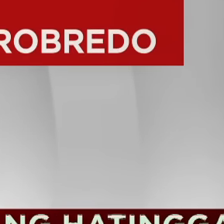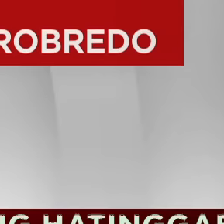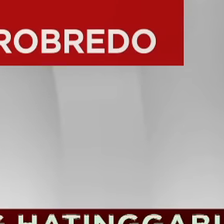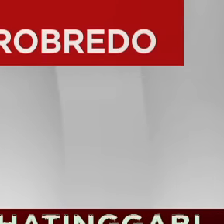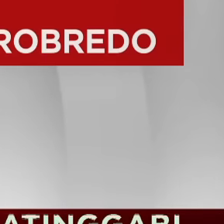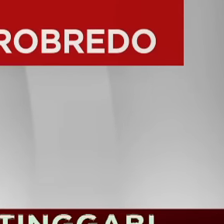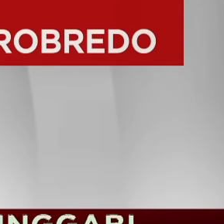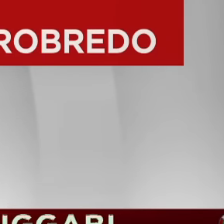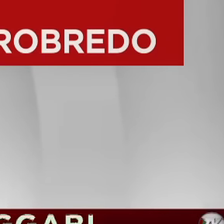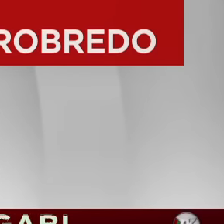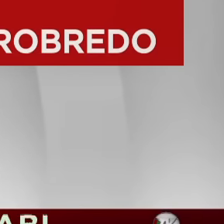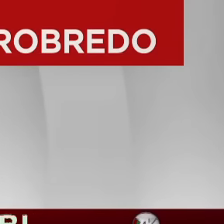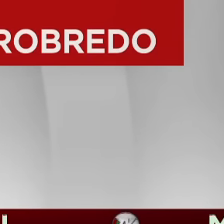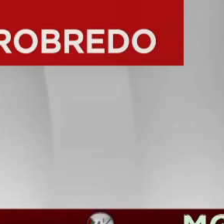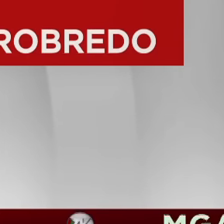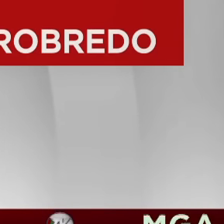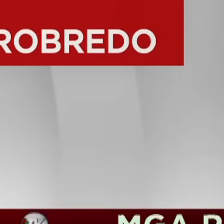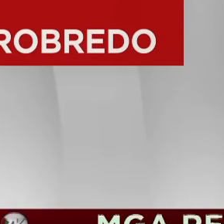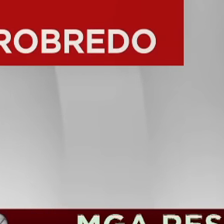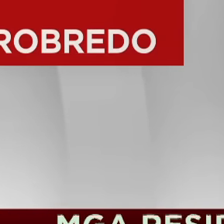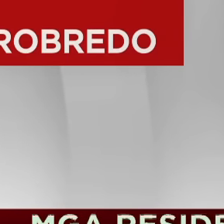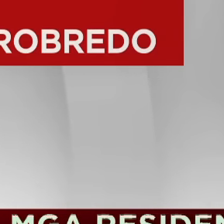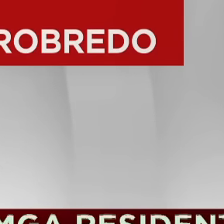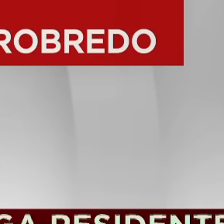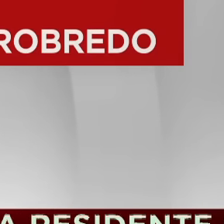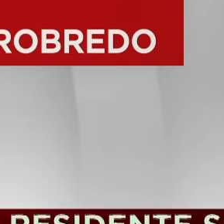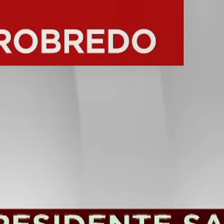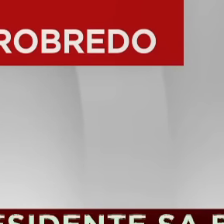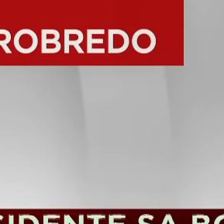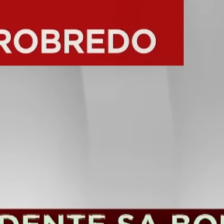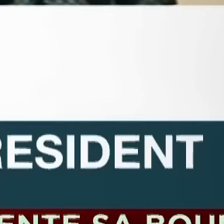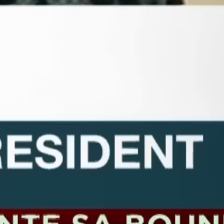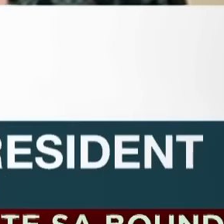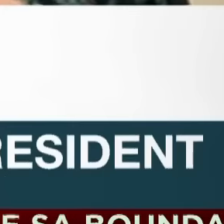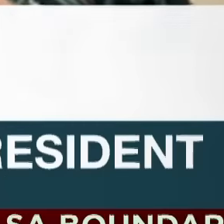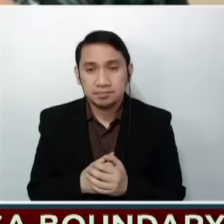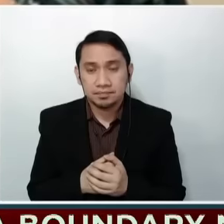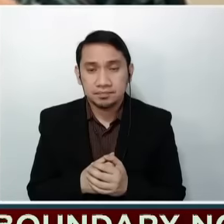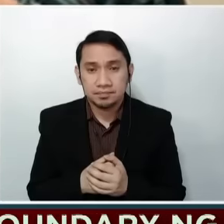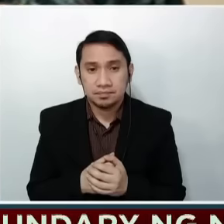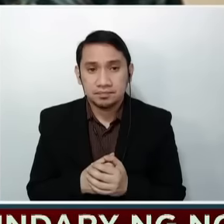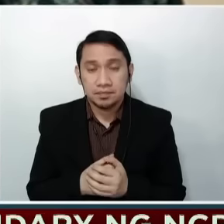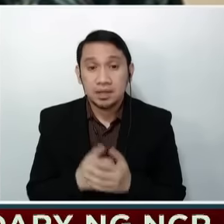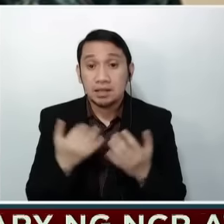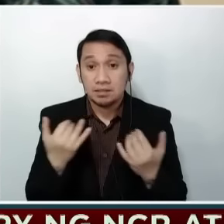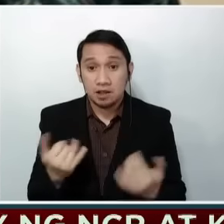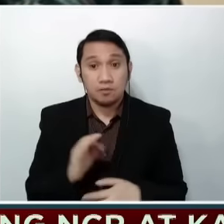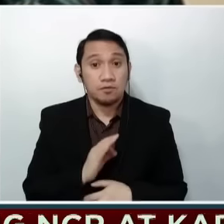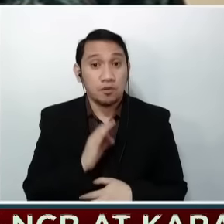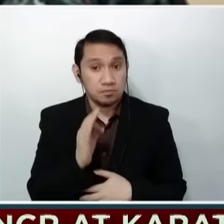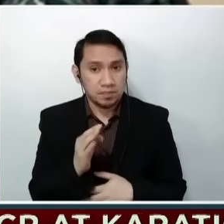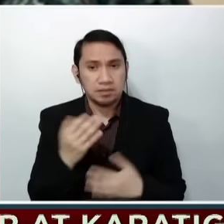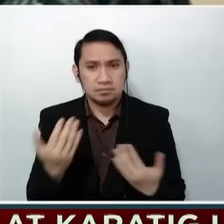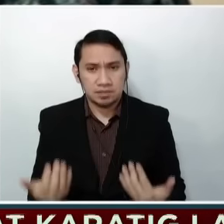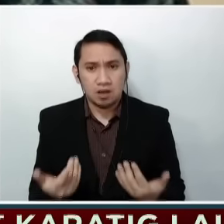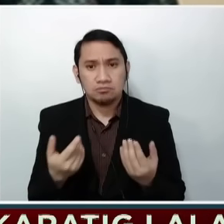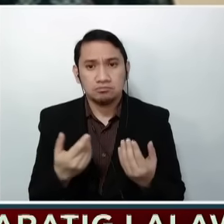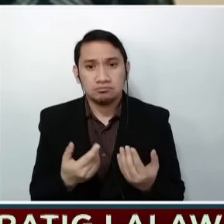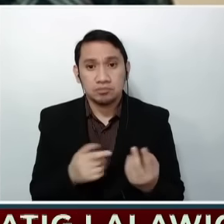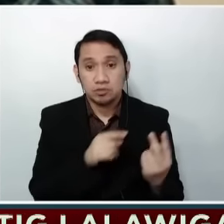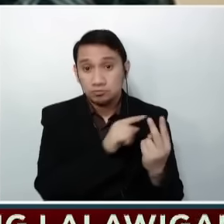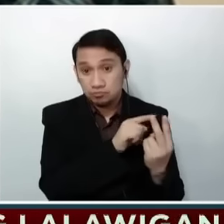Robredo na bukas siya sa presidential race, taliwas sa pinalalabas ng iba. Formal na magdedeklara ng kanilang tandem sina Lacson